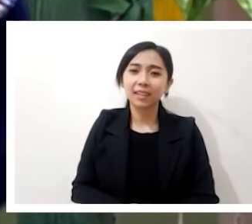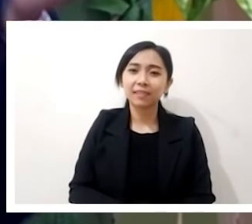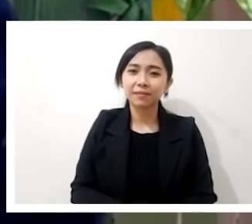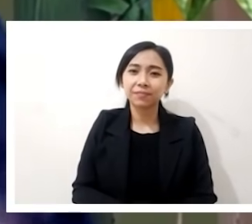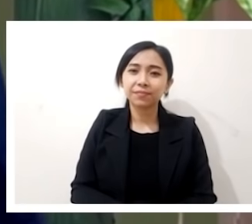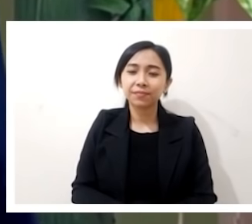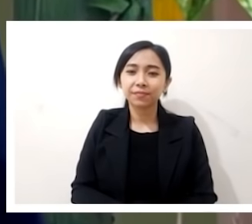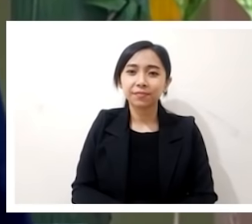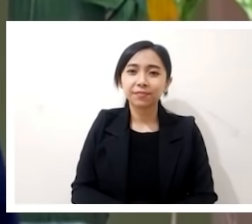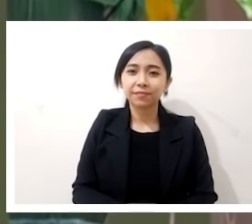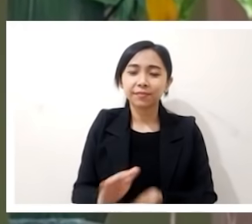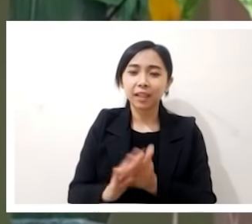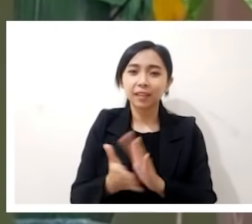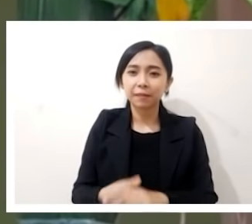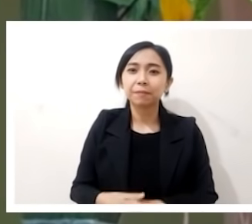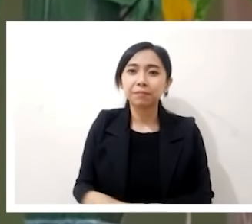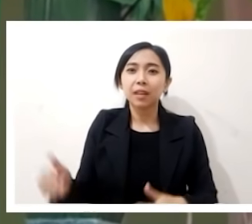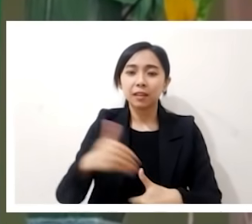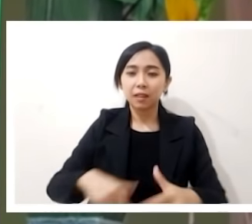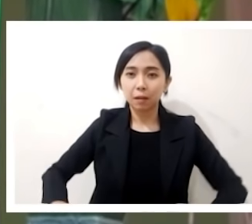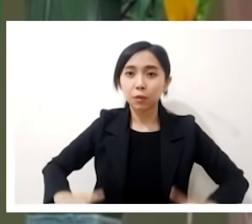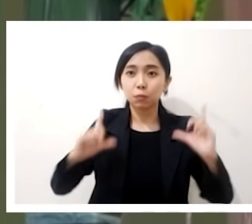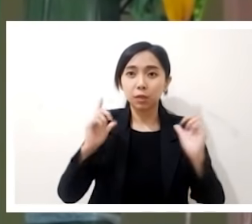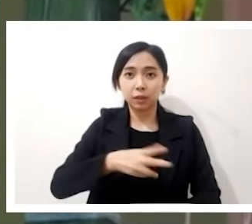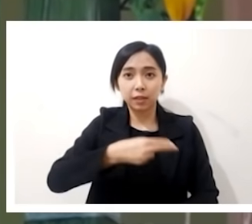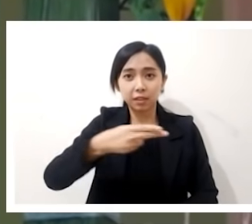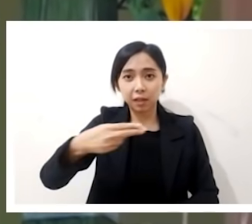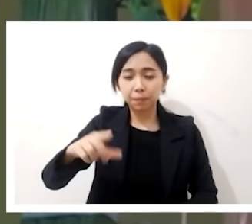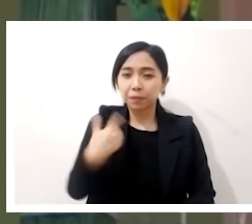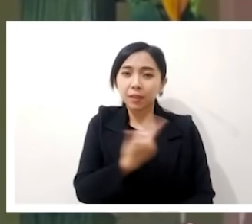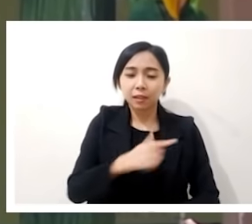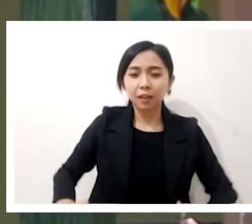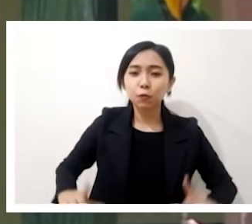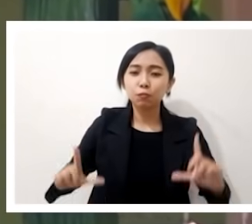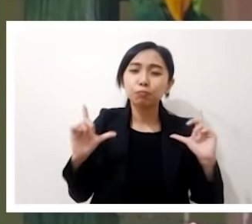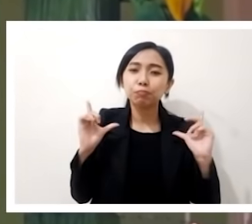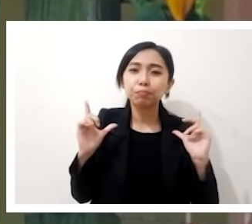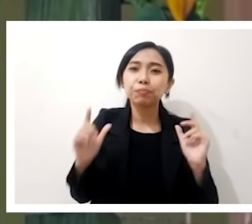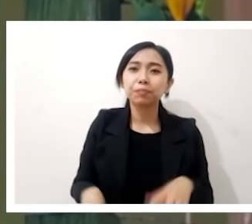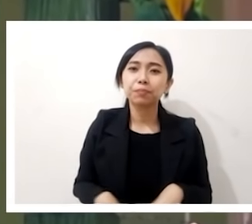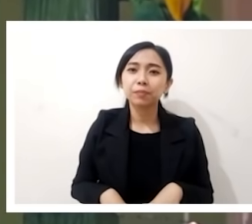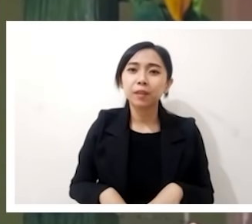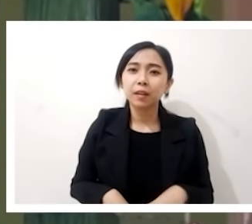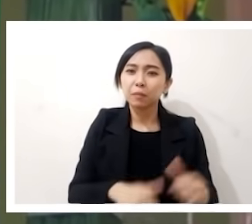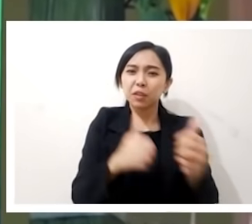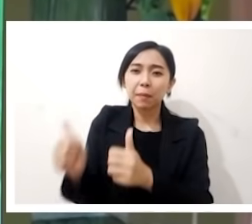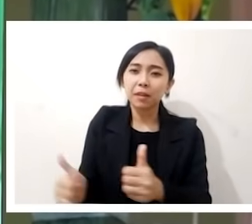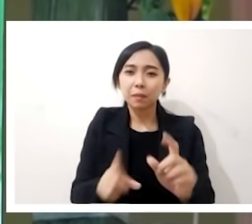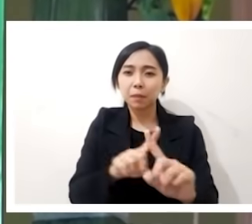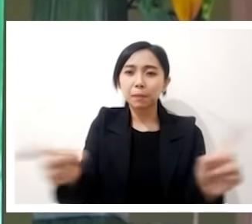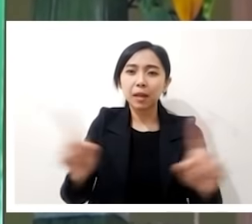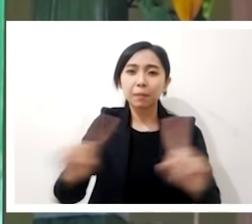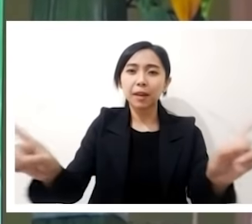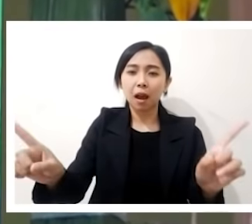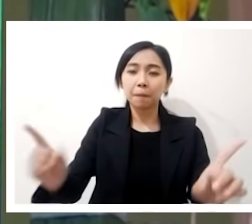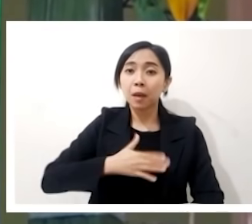Dalam konteks yang lebih luas, saudara, dalam kehidupan berbangsa, kita hidup dalam masyarakat majemuk Indonesia. Pengorbanan Kristus